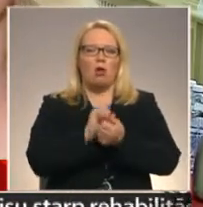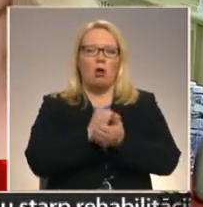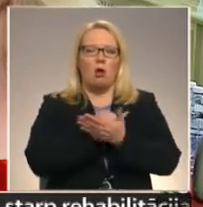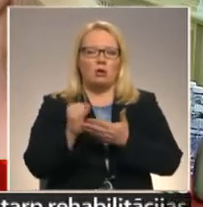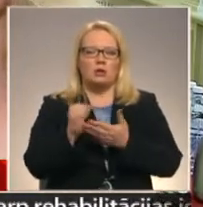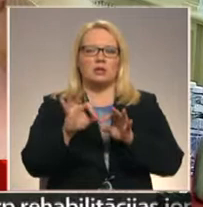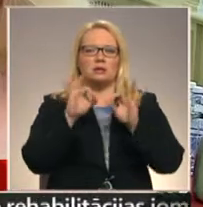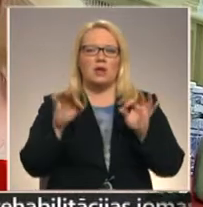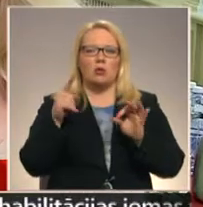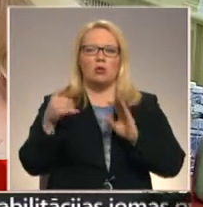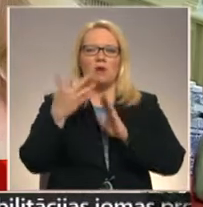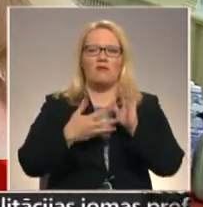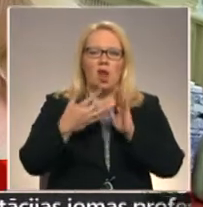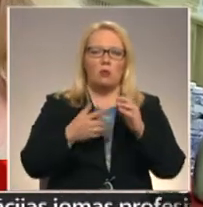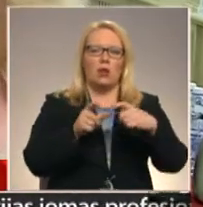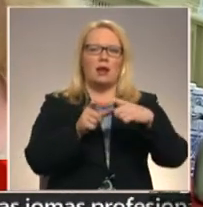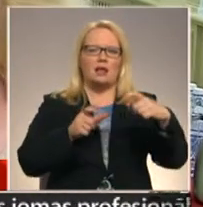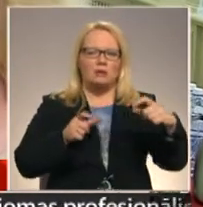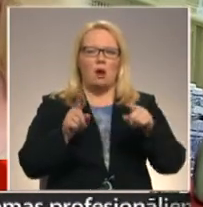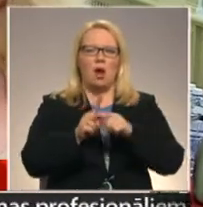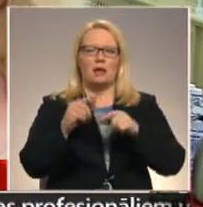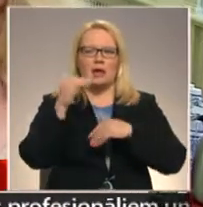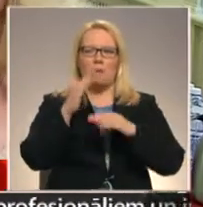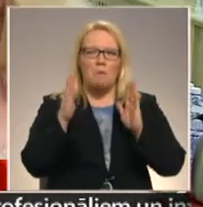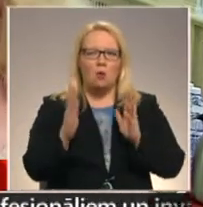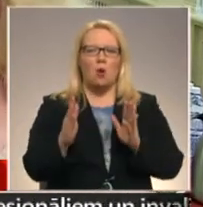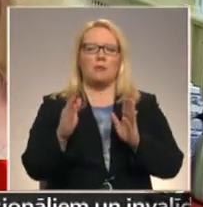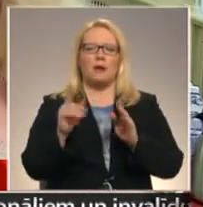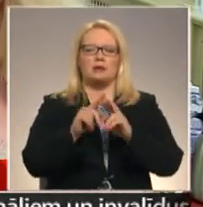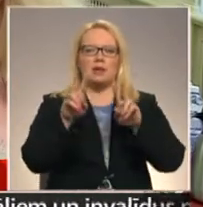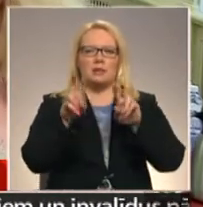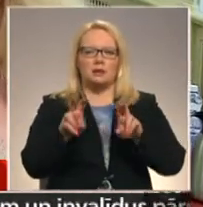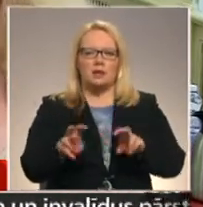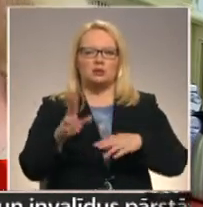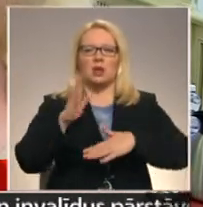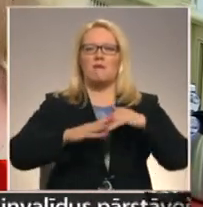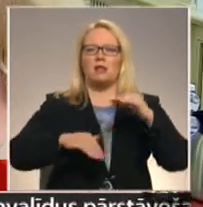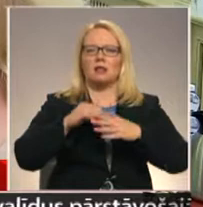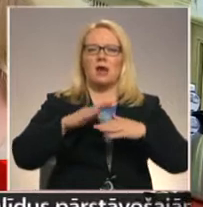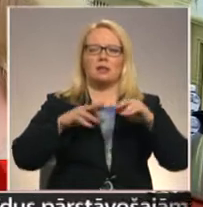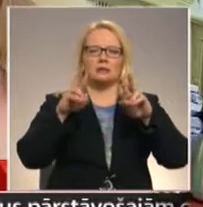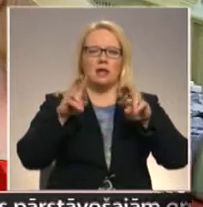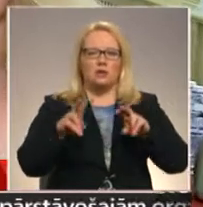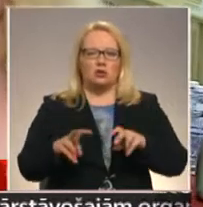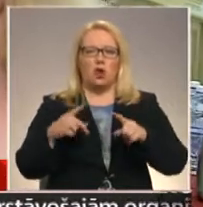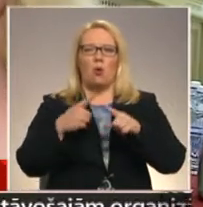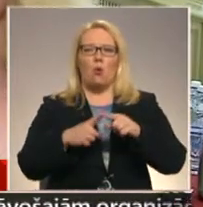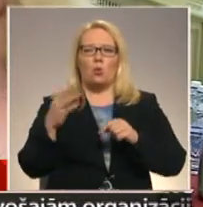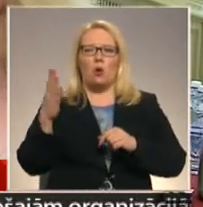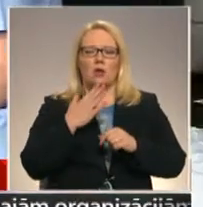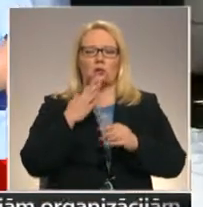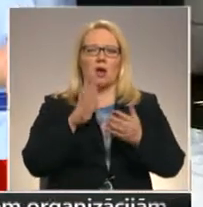tā formulas, receptūras, līdz arī iepakojumam, testēšanai, kvalitātes testēšanai un